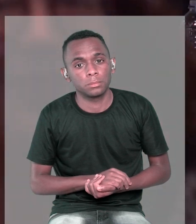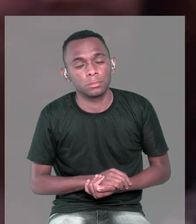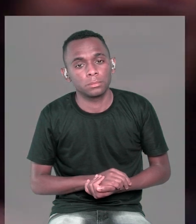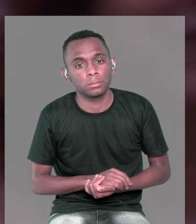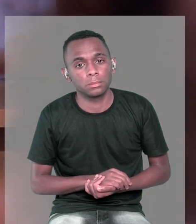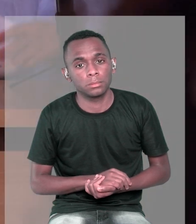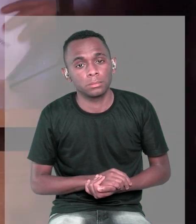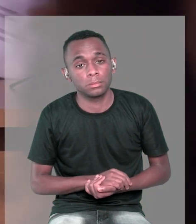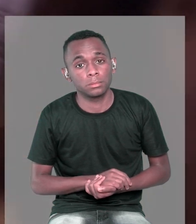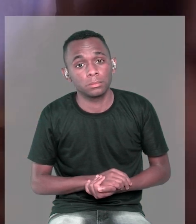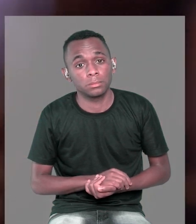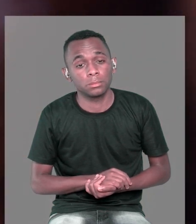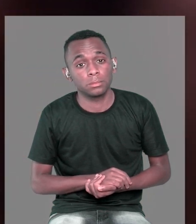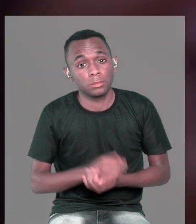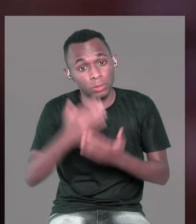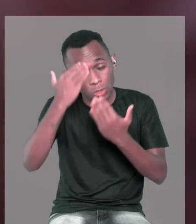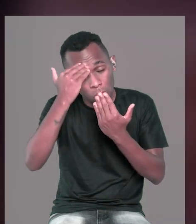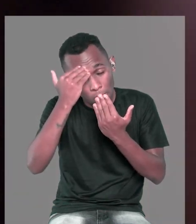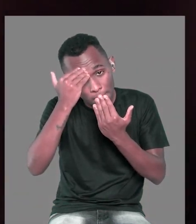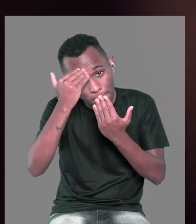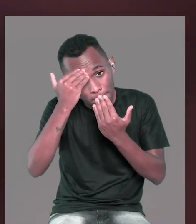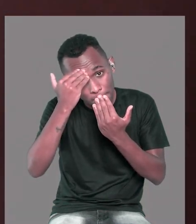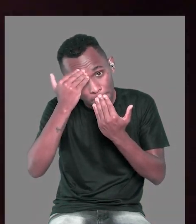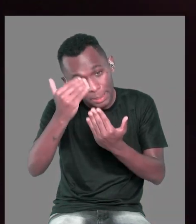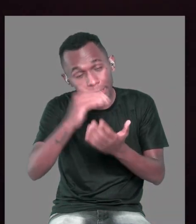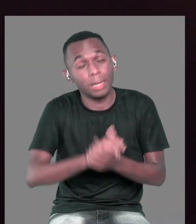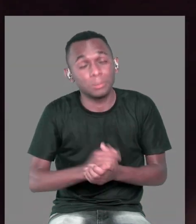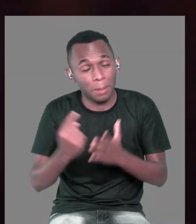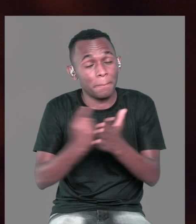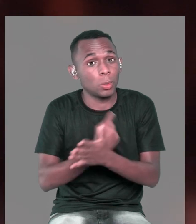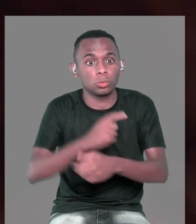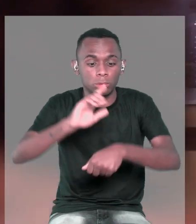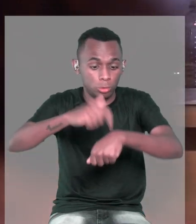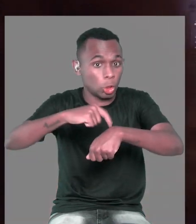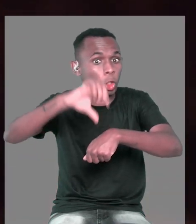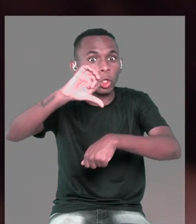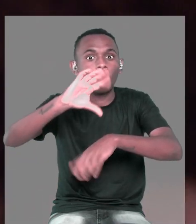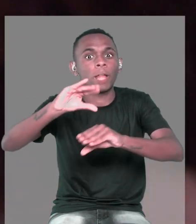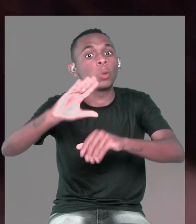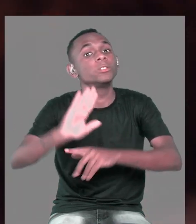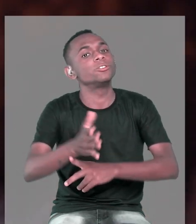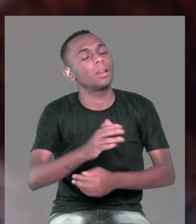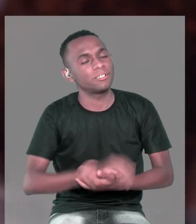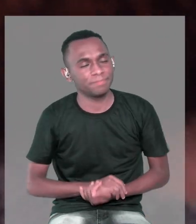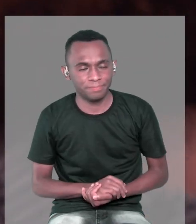20h57. Obrigado de fazer essa pergunta às 9 horas da noite. C'est pour rire.